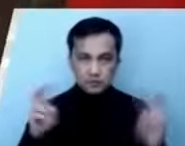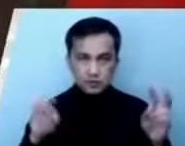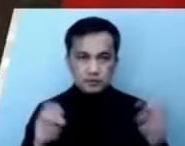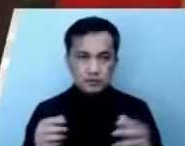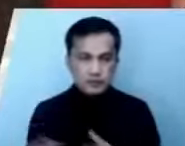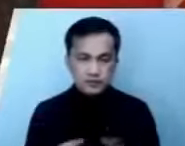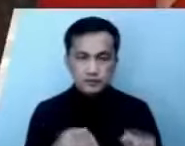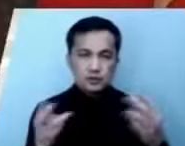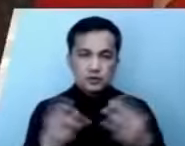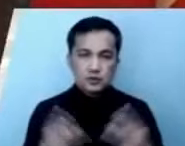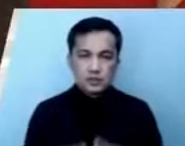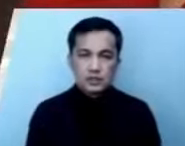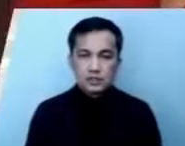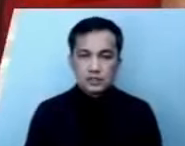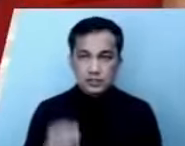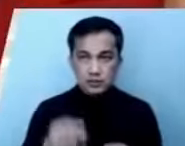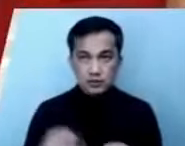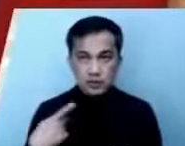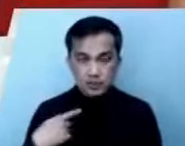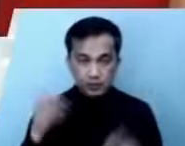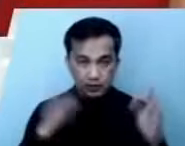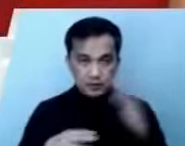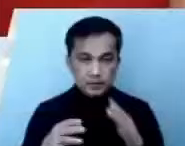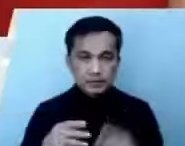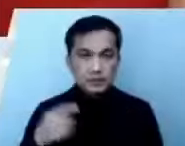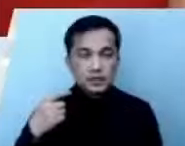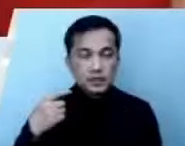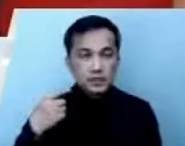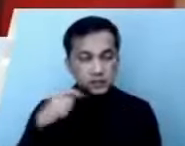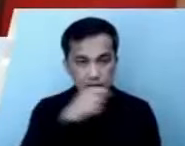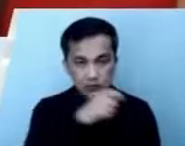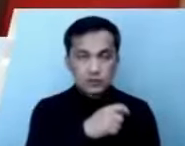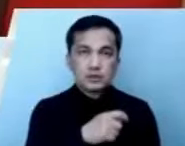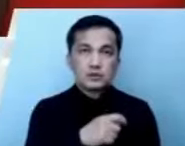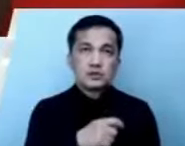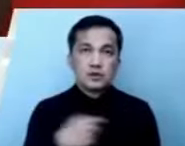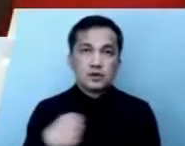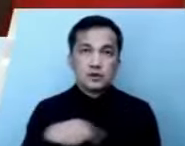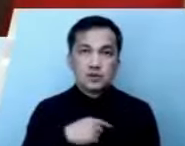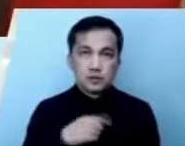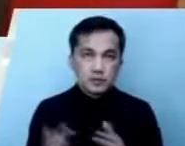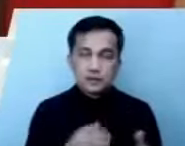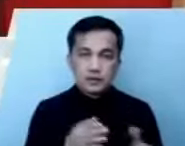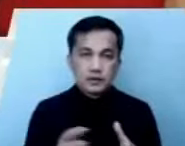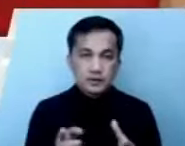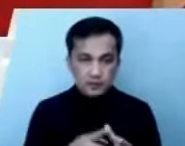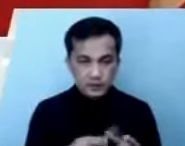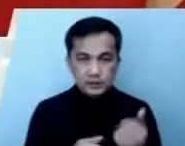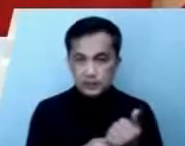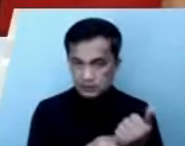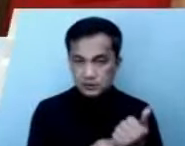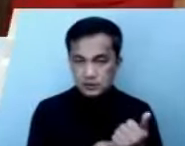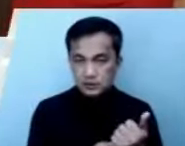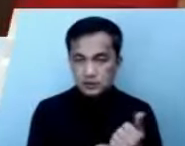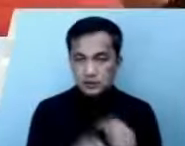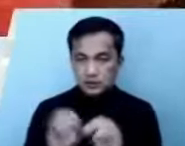In case we have a problem with Taiwan, we're preparing for first aid. Tinuturo na ngayon yung